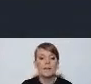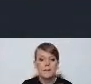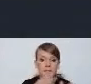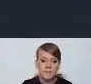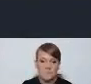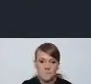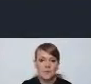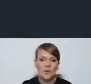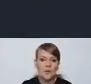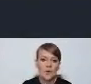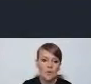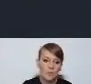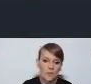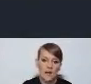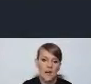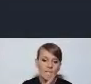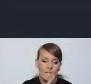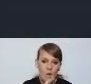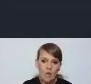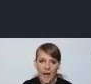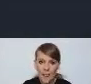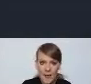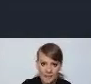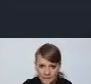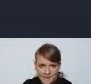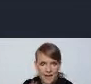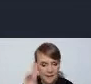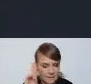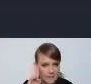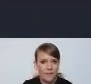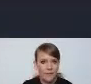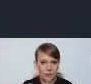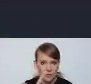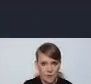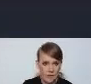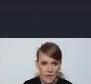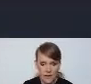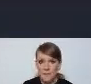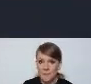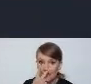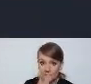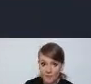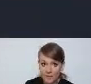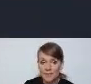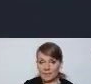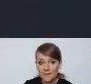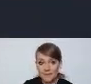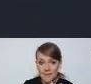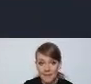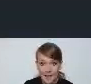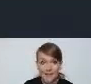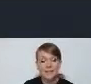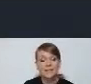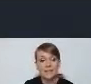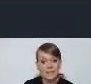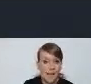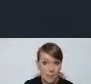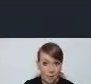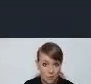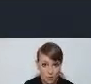w gospodarce wodno-kanalizacyjnej 22. A więc widać, że te typowo zadania samorządowe,